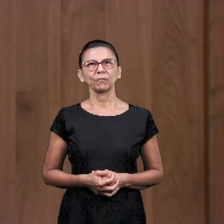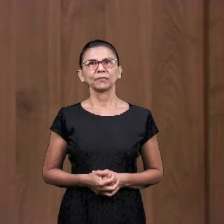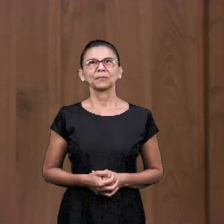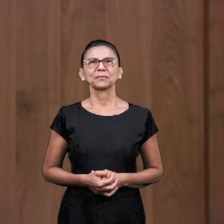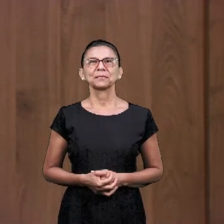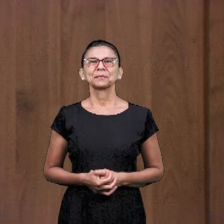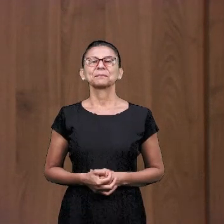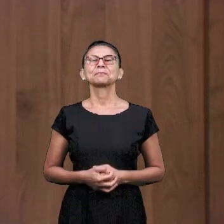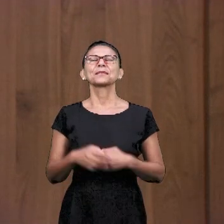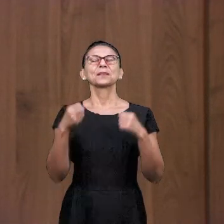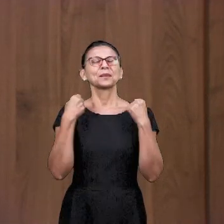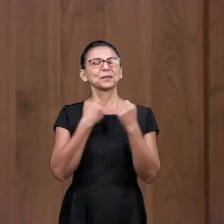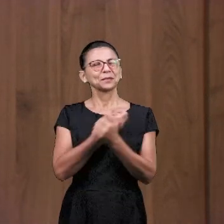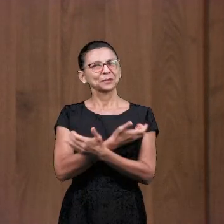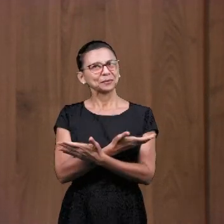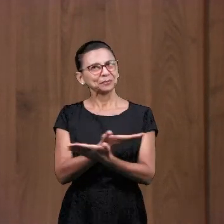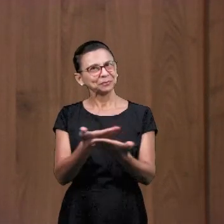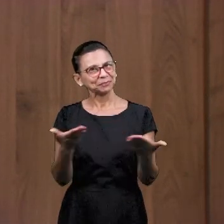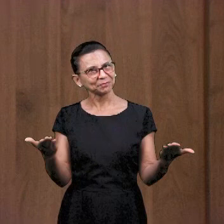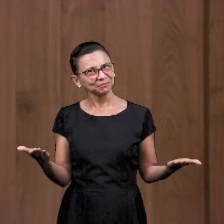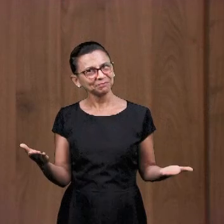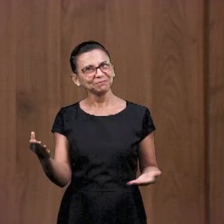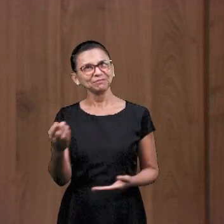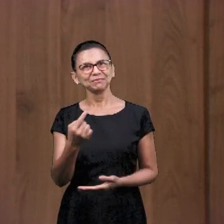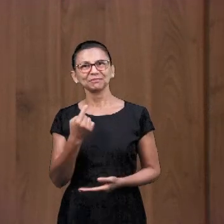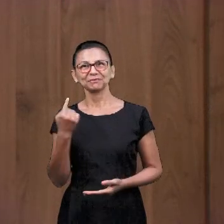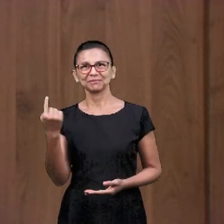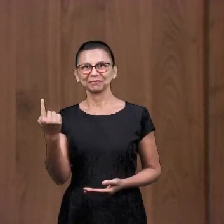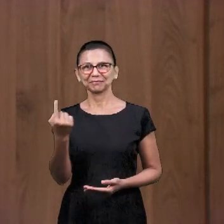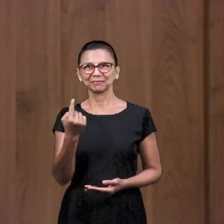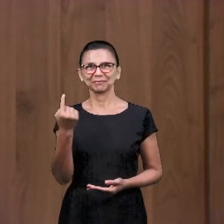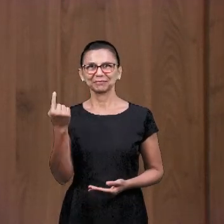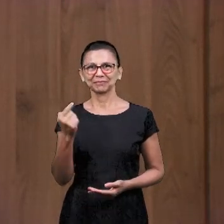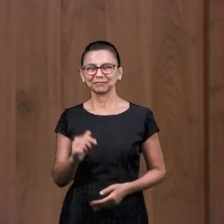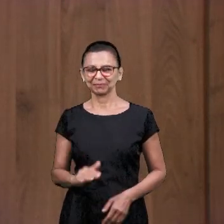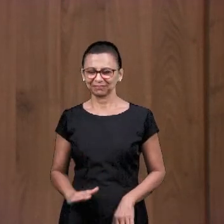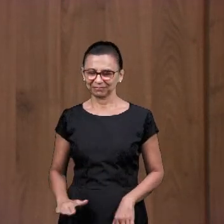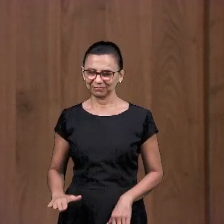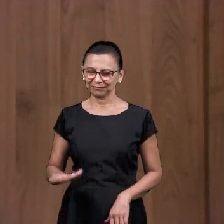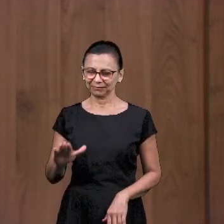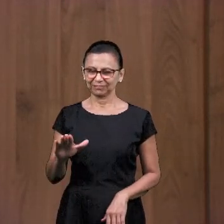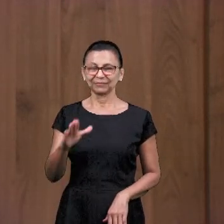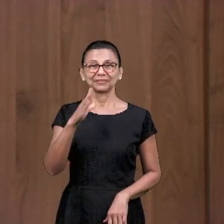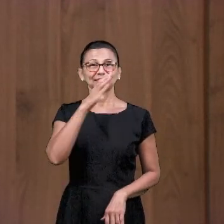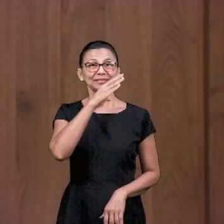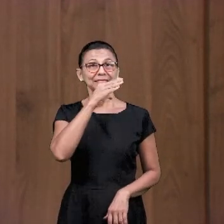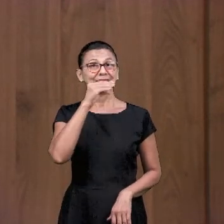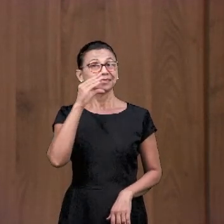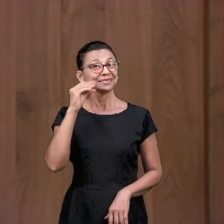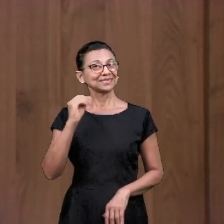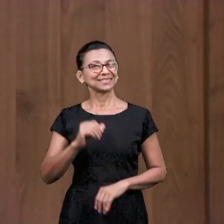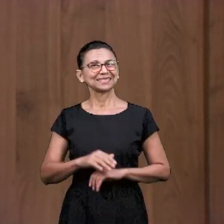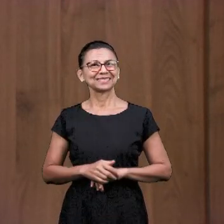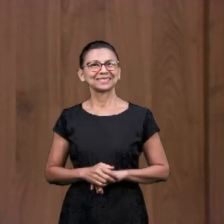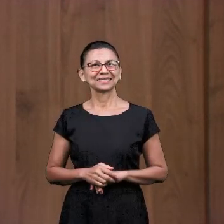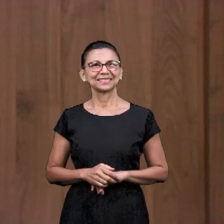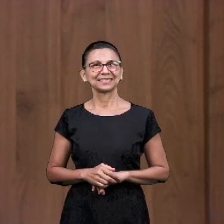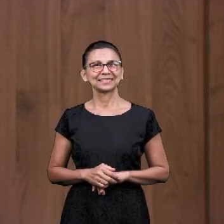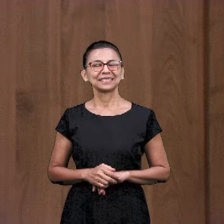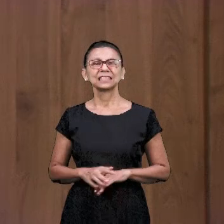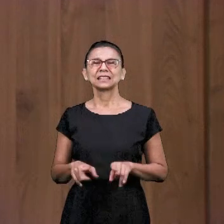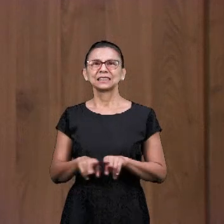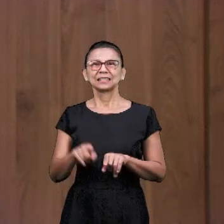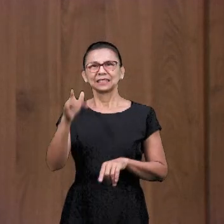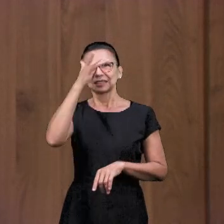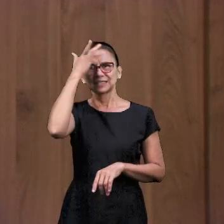Nous saluons à tous les enfants intermédiaires et adolescents et ceux qui nous assistent